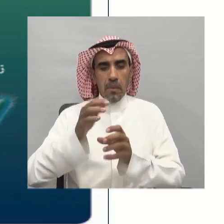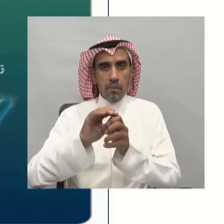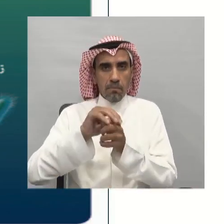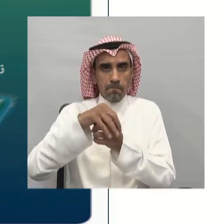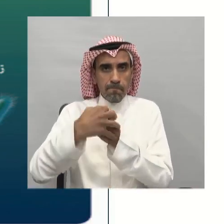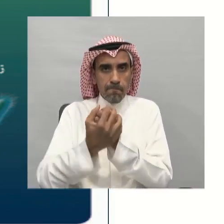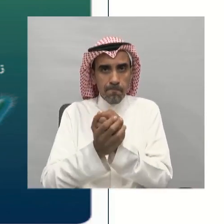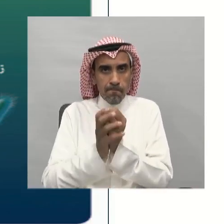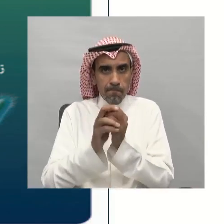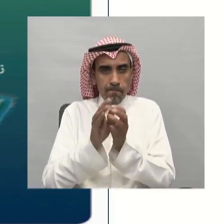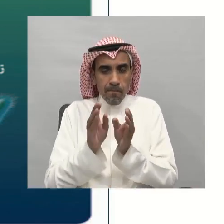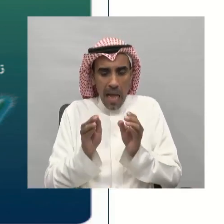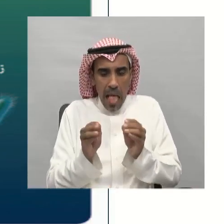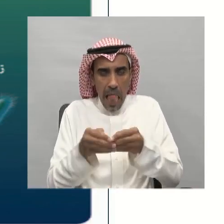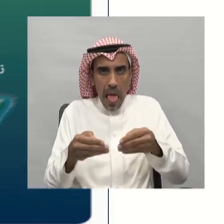تنقسم هذه الخلايا